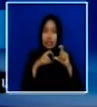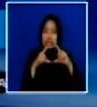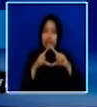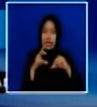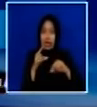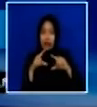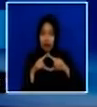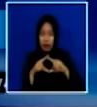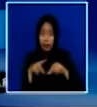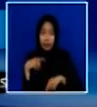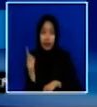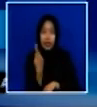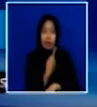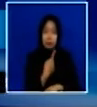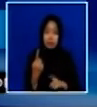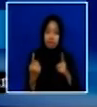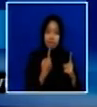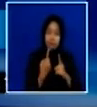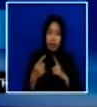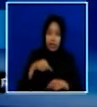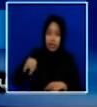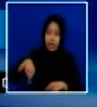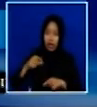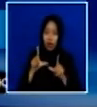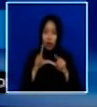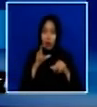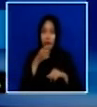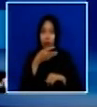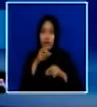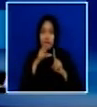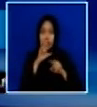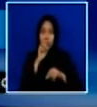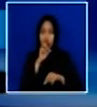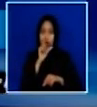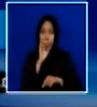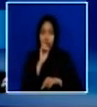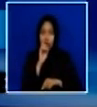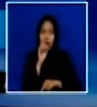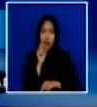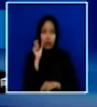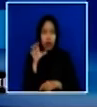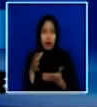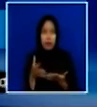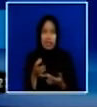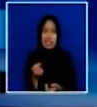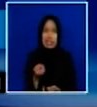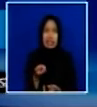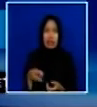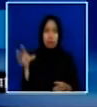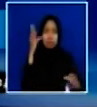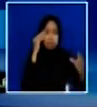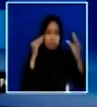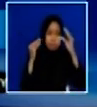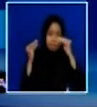di desa widoro ini untuk memberi ya sedikit apa ya pengetahuan